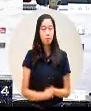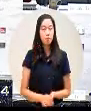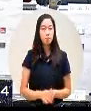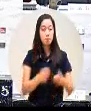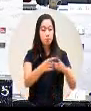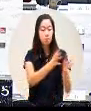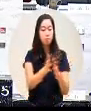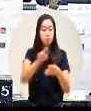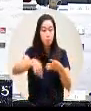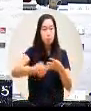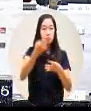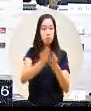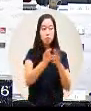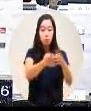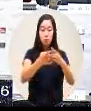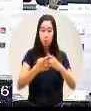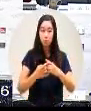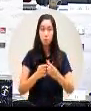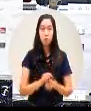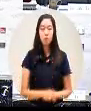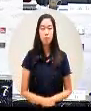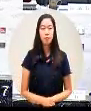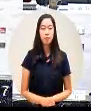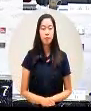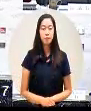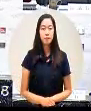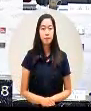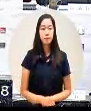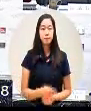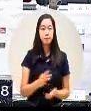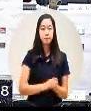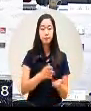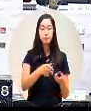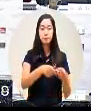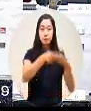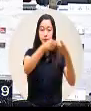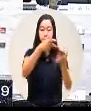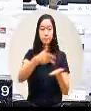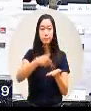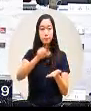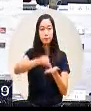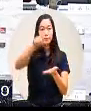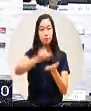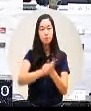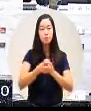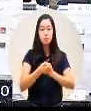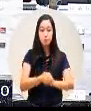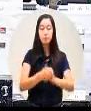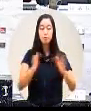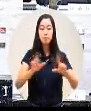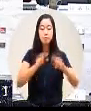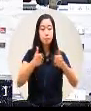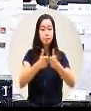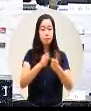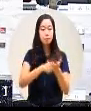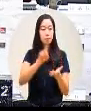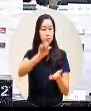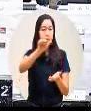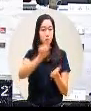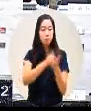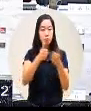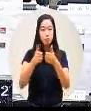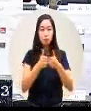陈志环理事长啊齁，后日是本会啦齁，第七届第五次定期大会第十五次会